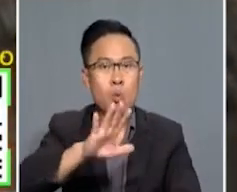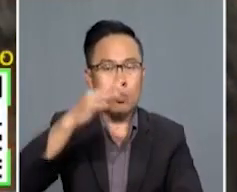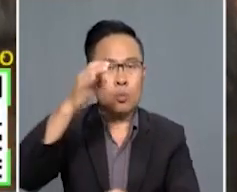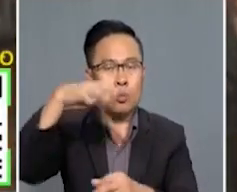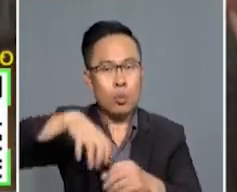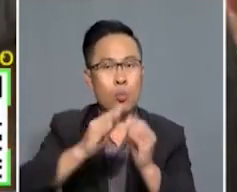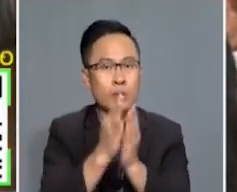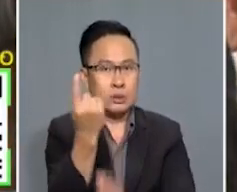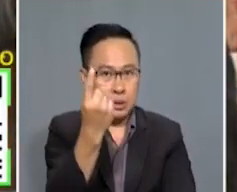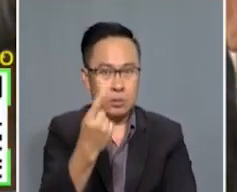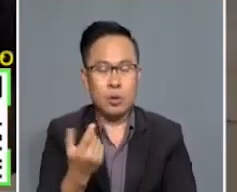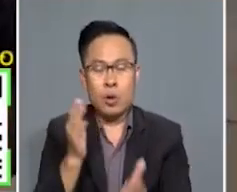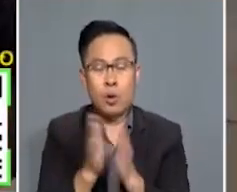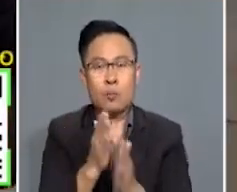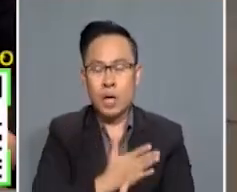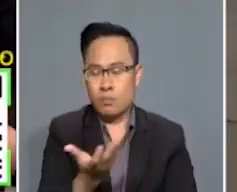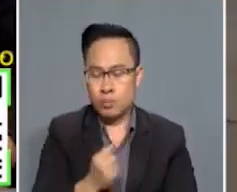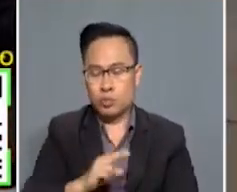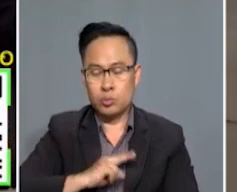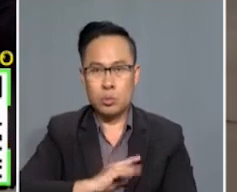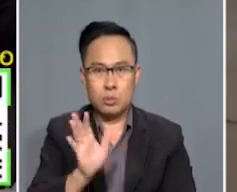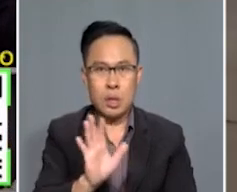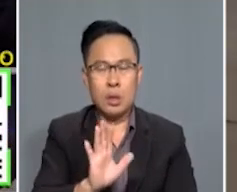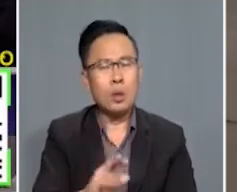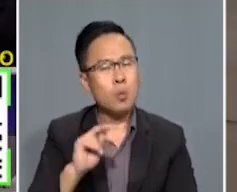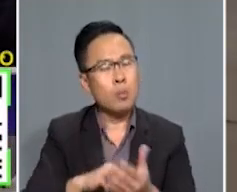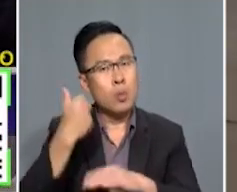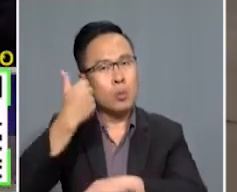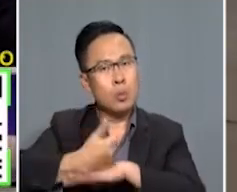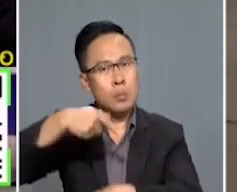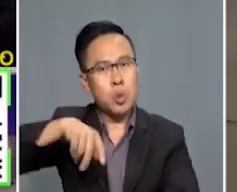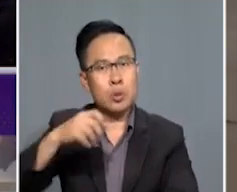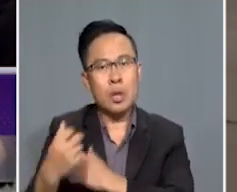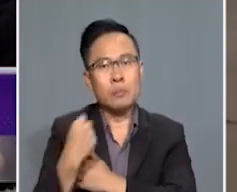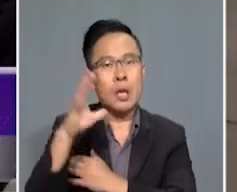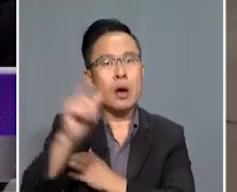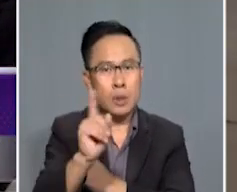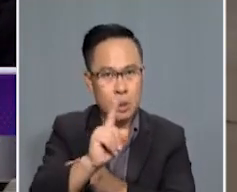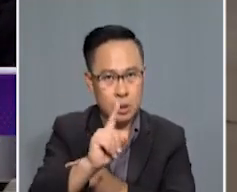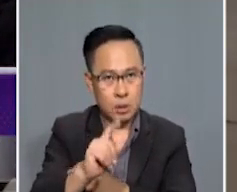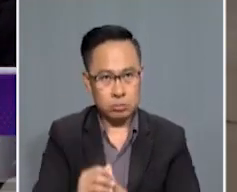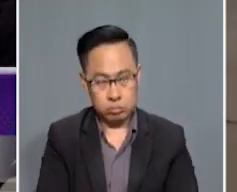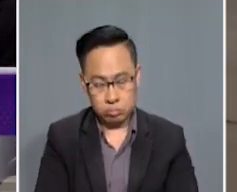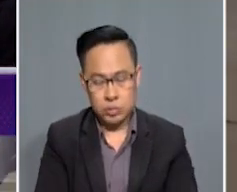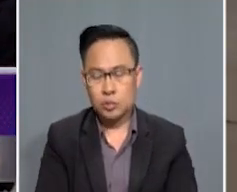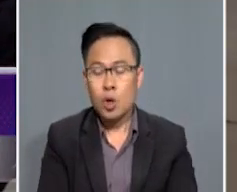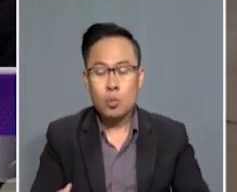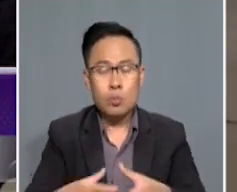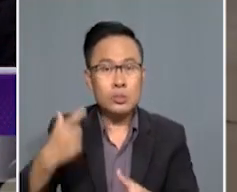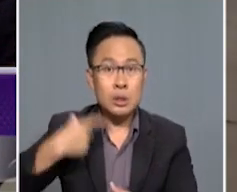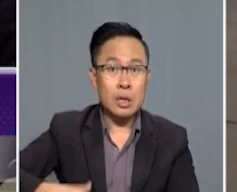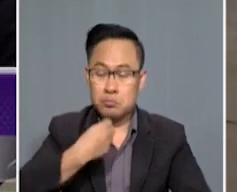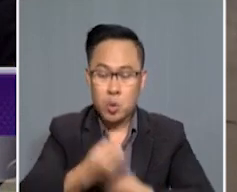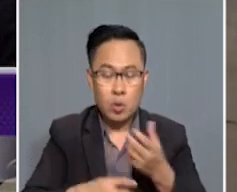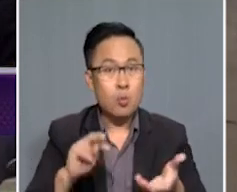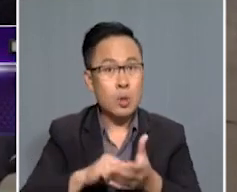เนี่ยมีอำนาจเหรอ ค่ะเครือข่ายกลุ่มนี้ก็ยืนยันนะคะว่าไม่ใช่ลูกศิษย์ของวัดกลุ่มใดค่ะเป็น